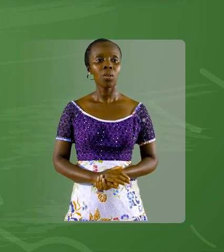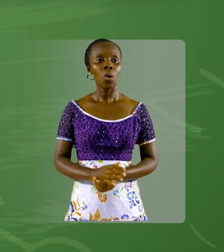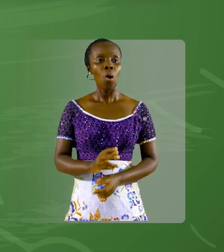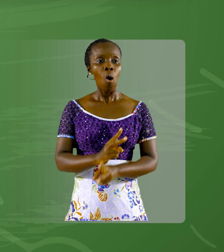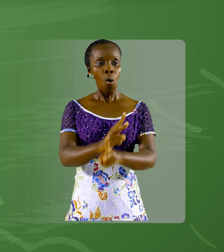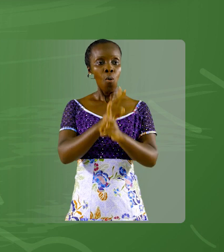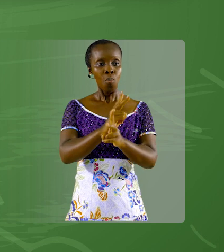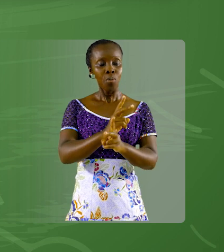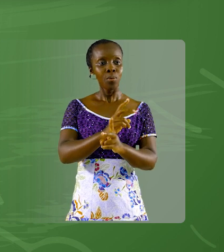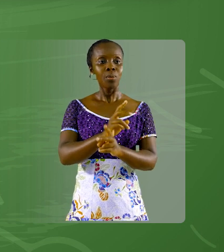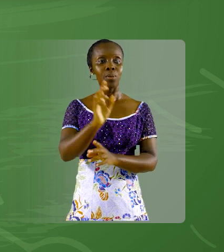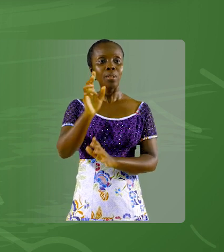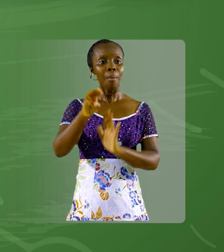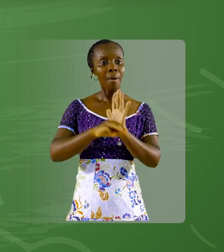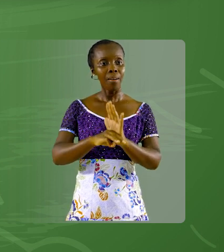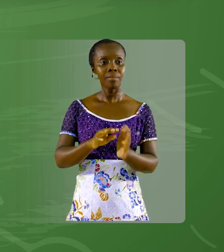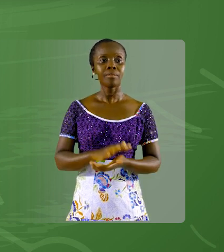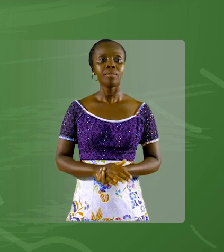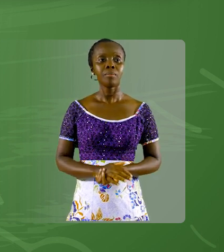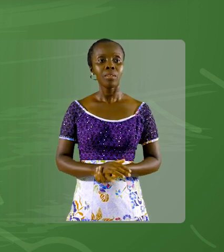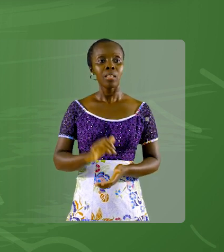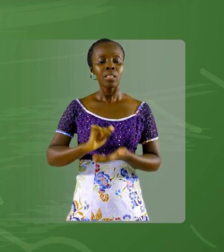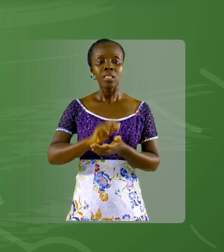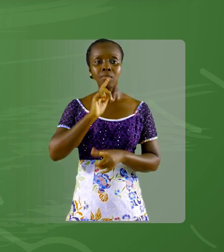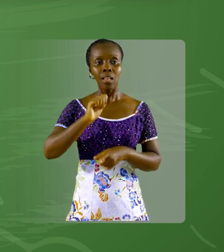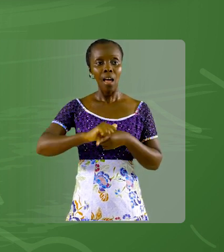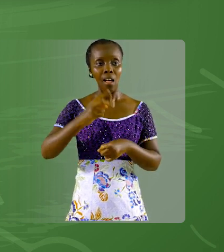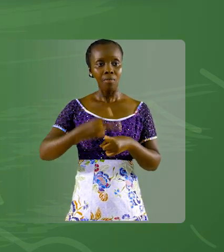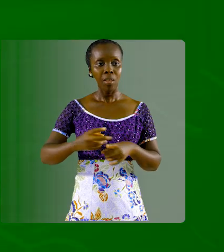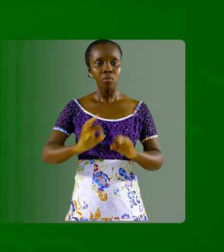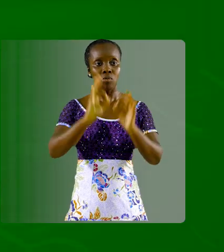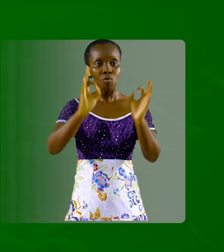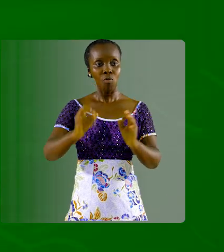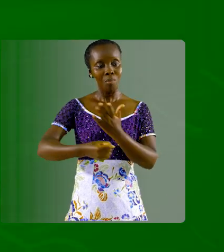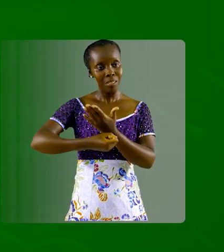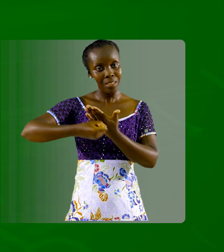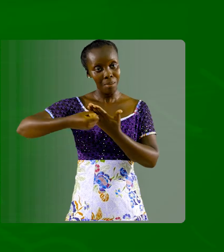prudemment, qui était un adverbe de forme simple.